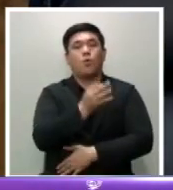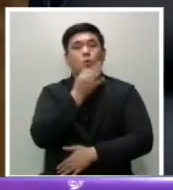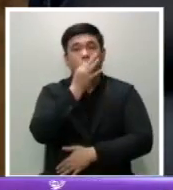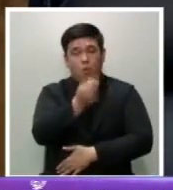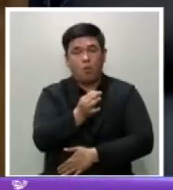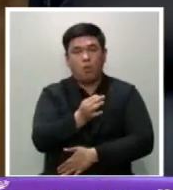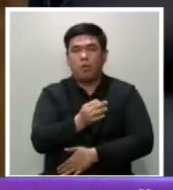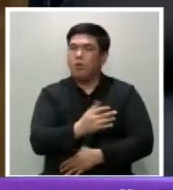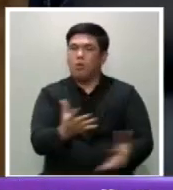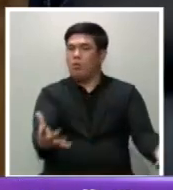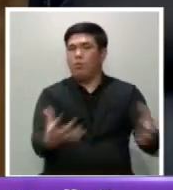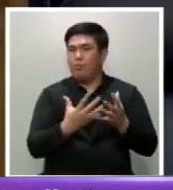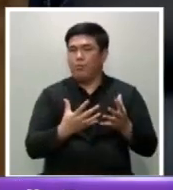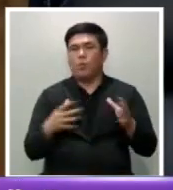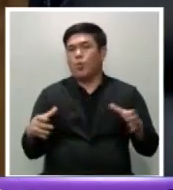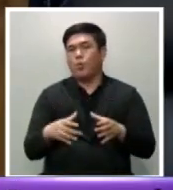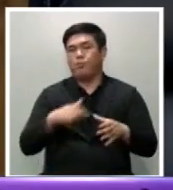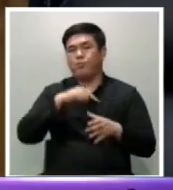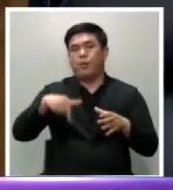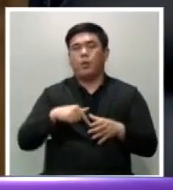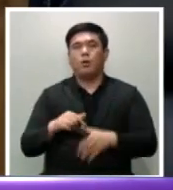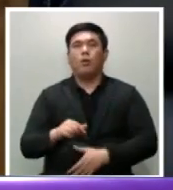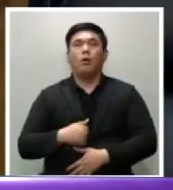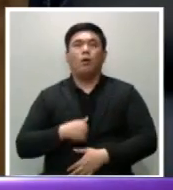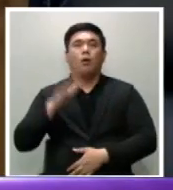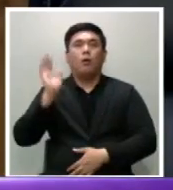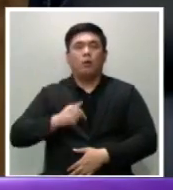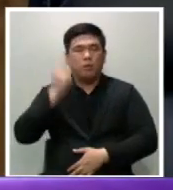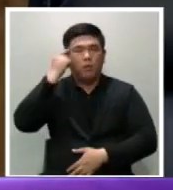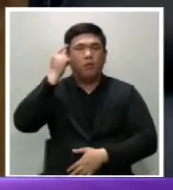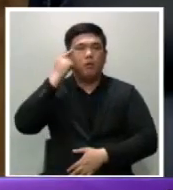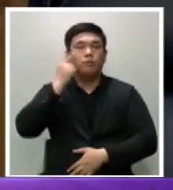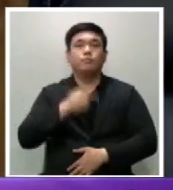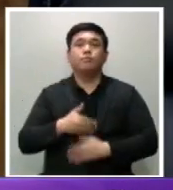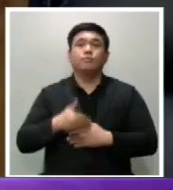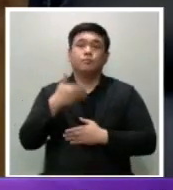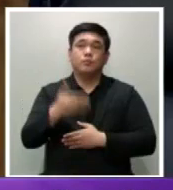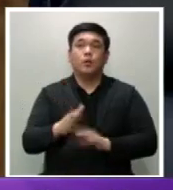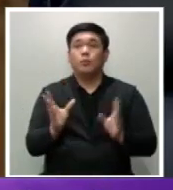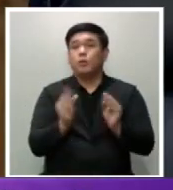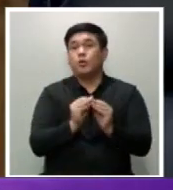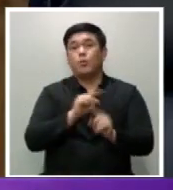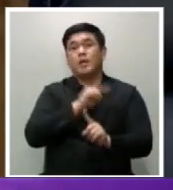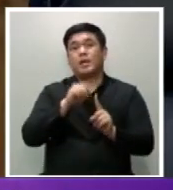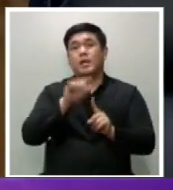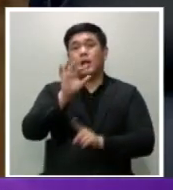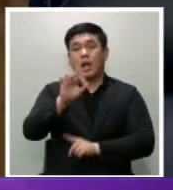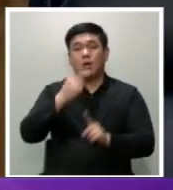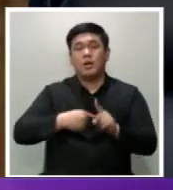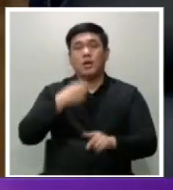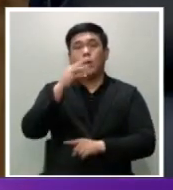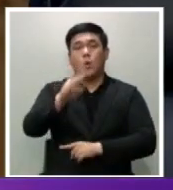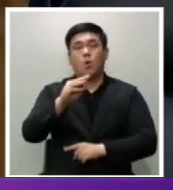เอามาหมดทั้งทีมอ๋องั้นก็แล้วไปการประชุมเกิดขึ้นในวันที่9มิถุนายน